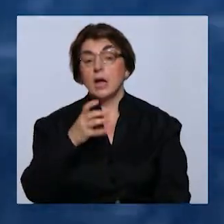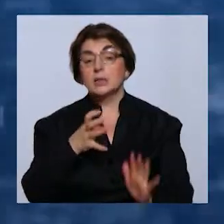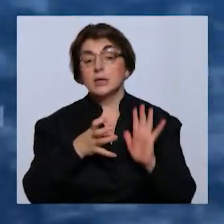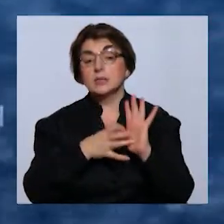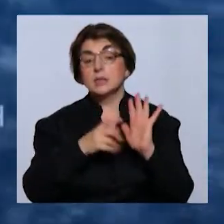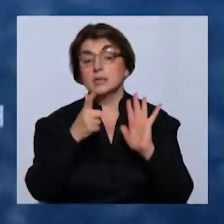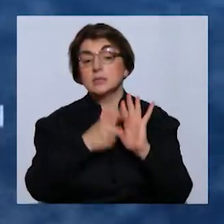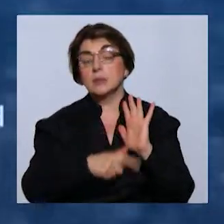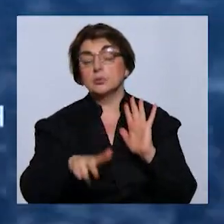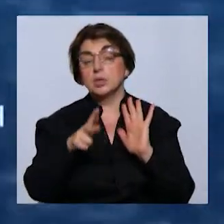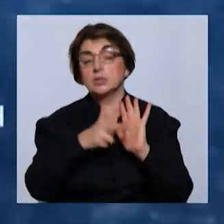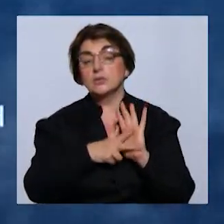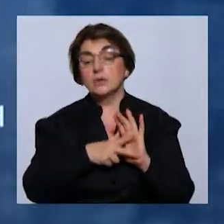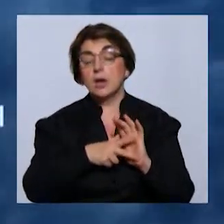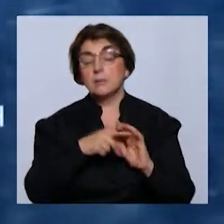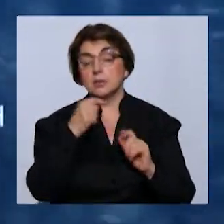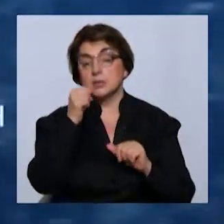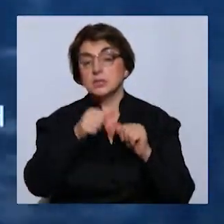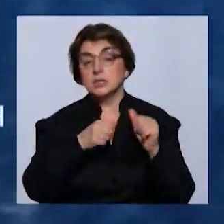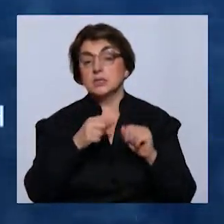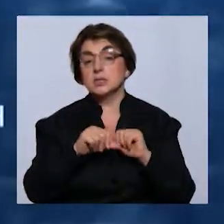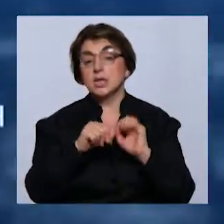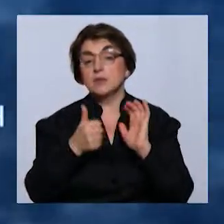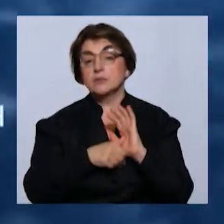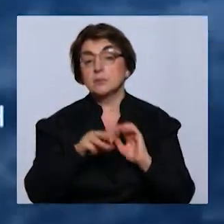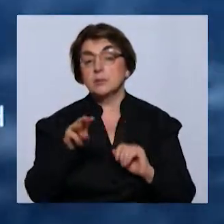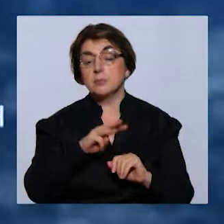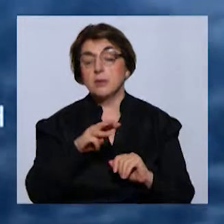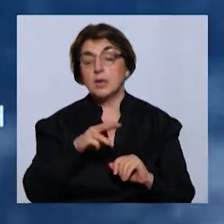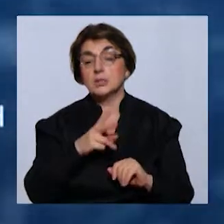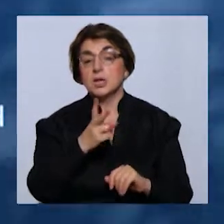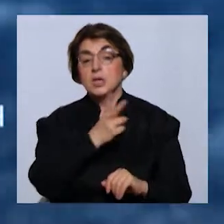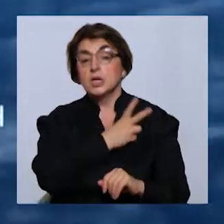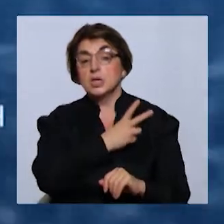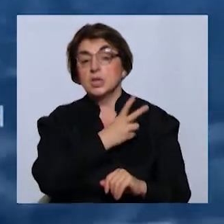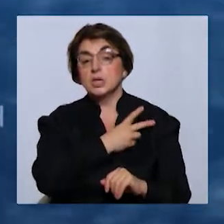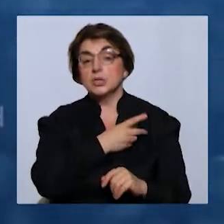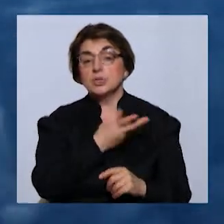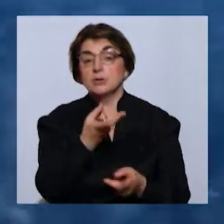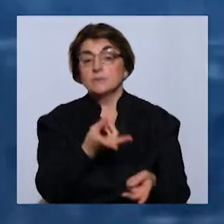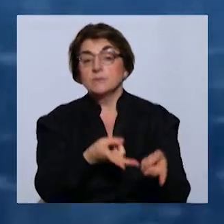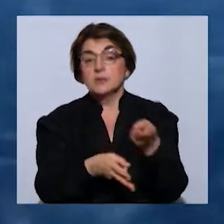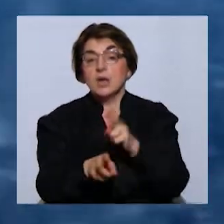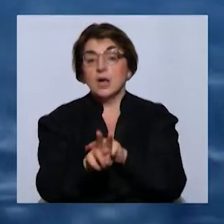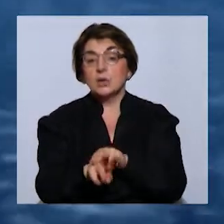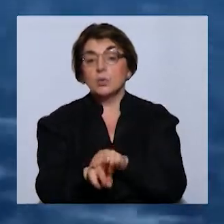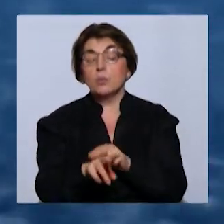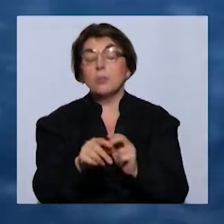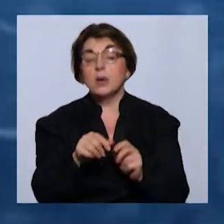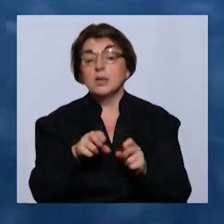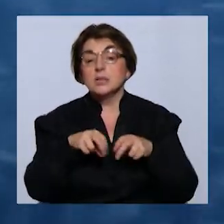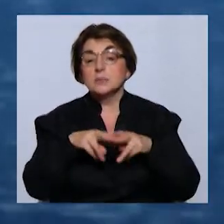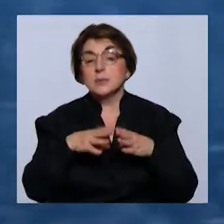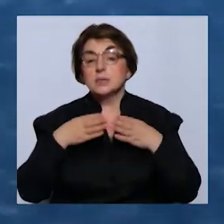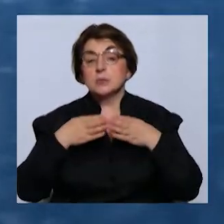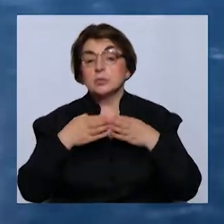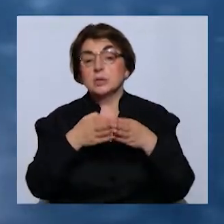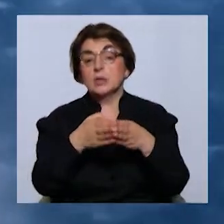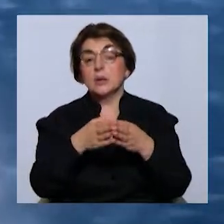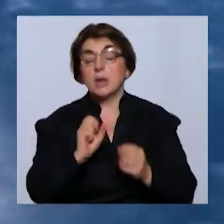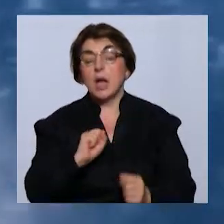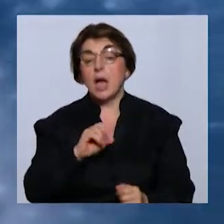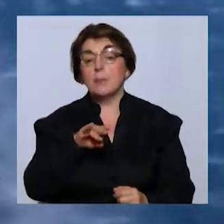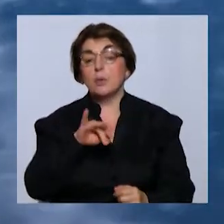1978 წლის 16 მარტს ინგლისის სანაპიროზე დაიღუპა სუპერტანკერი ამოკო კადიზი,